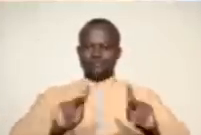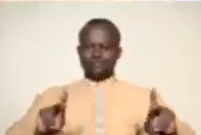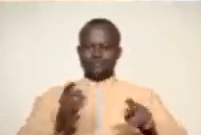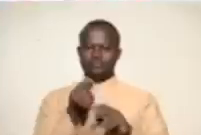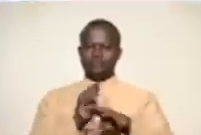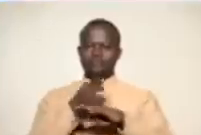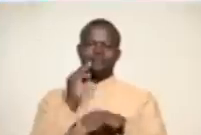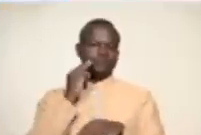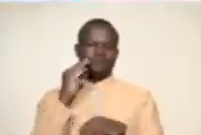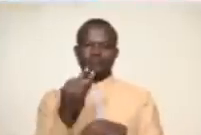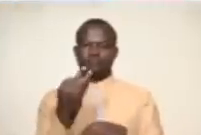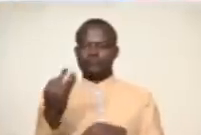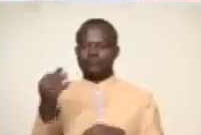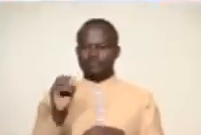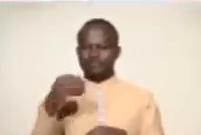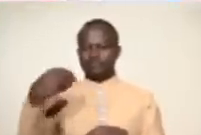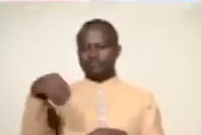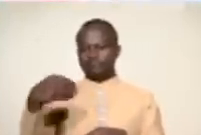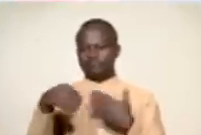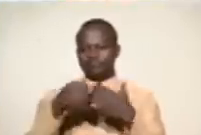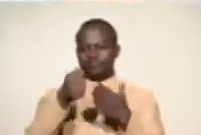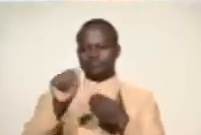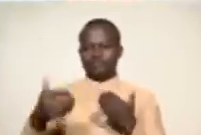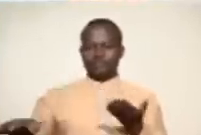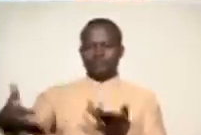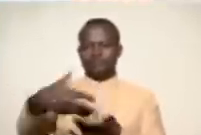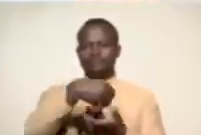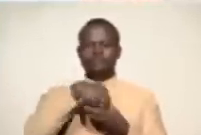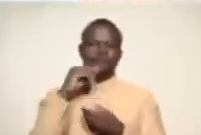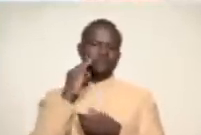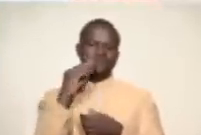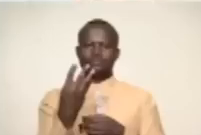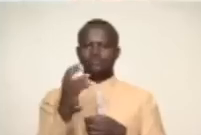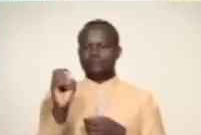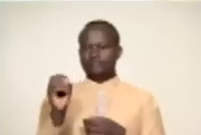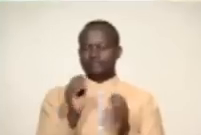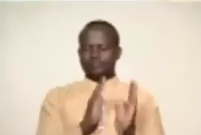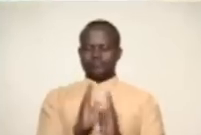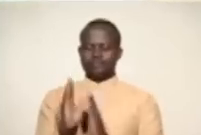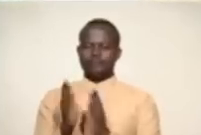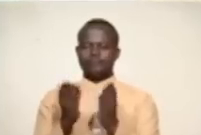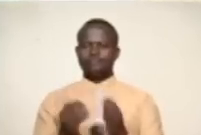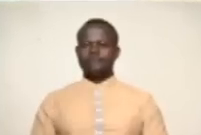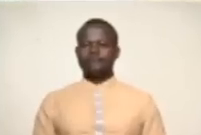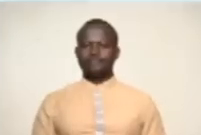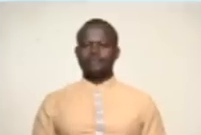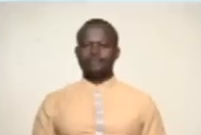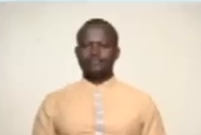kuri miliyoni 330 z'amadolari niyo amaze gukusanywa muri miliyoni 400 ziteganywa Leta Olive I